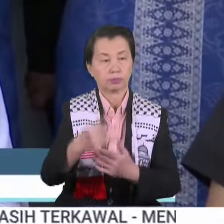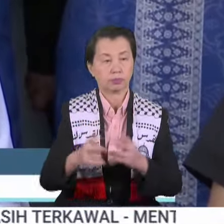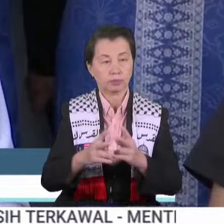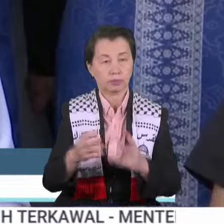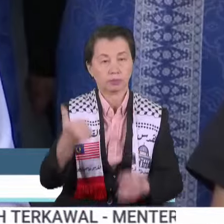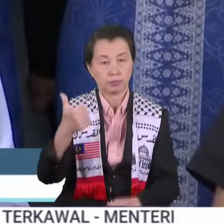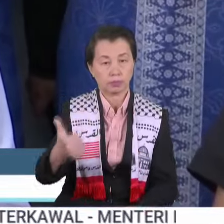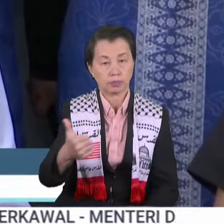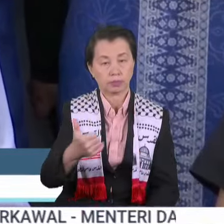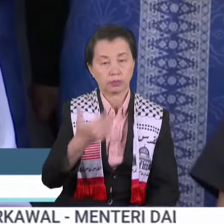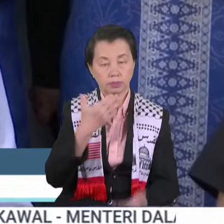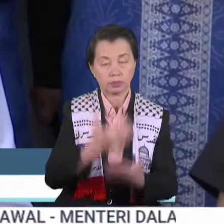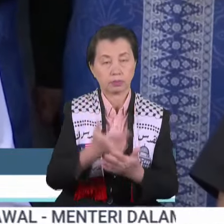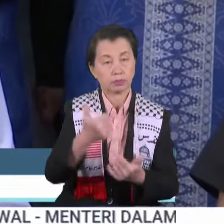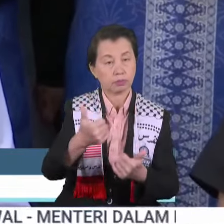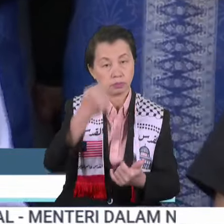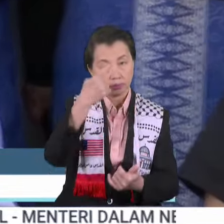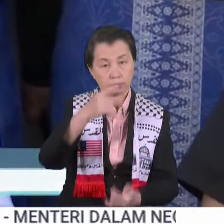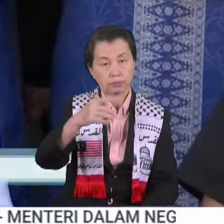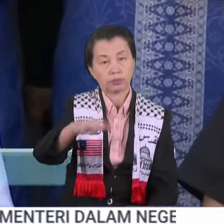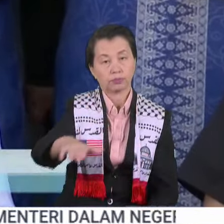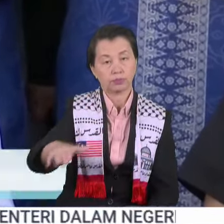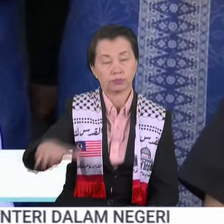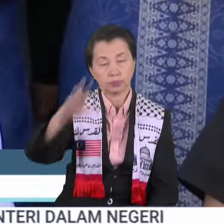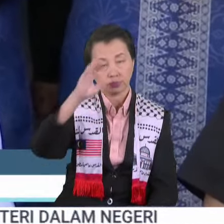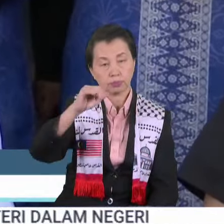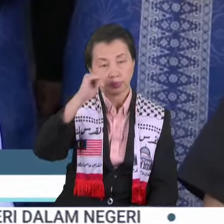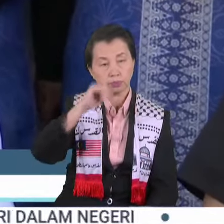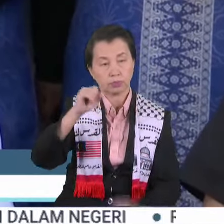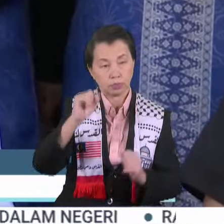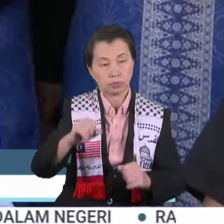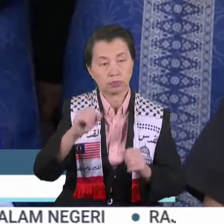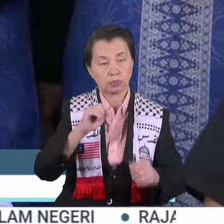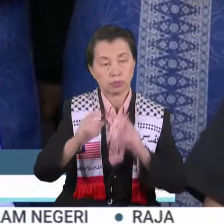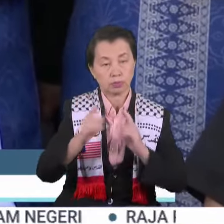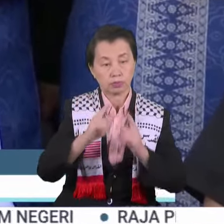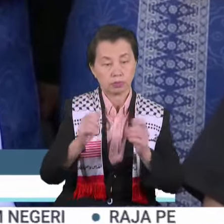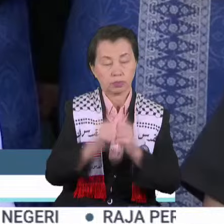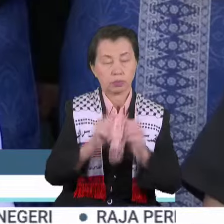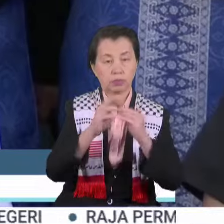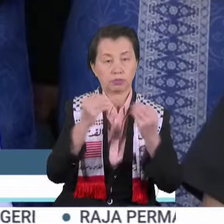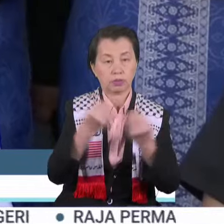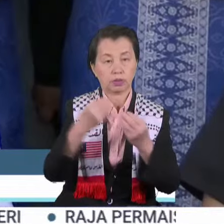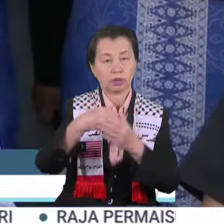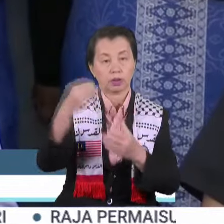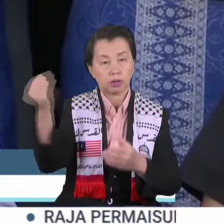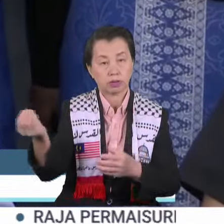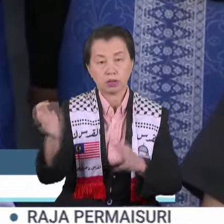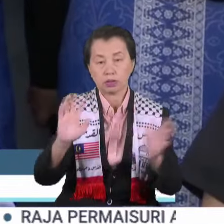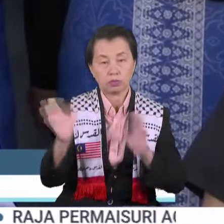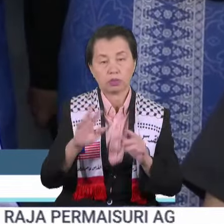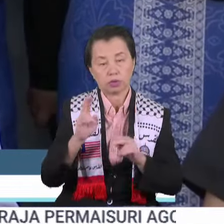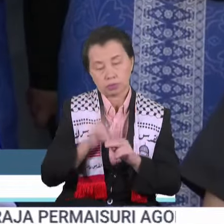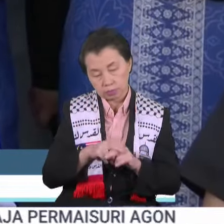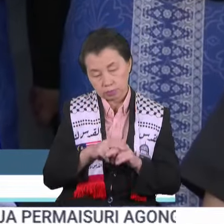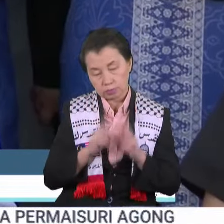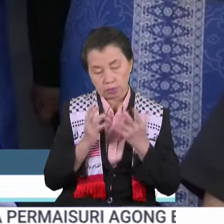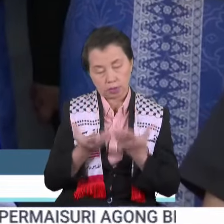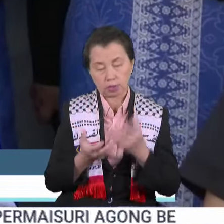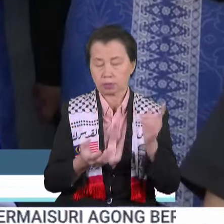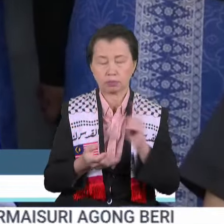untuk adik-adik mahasiswa kita supaya mereka ni boleh berinteraksi dengan masyarakat luar, bukan saja hanya duduk di dalam kelas,